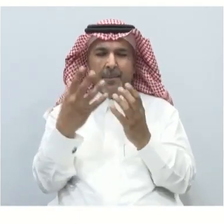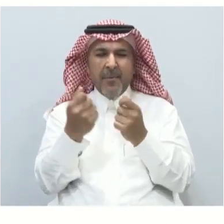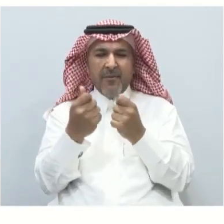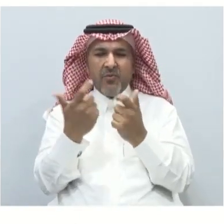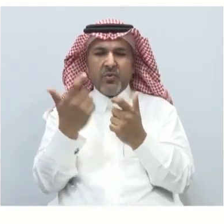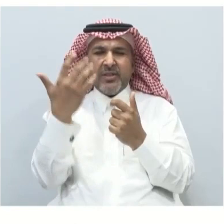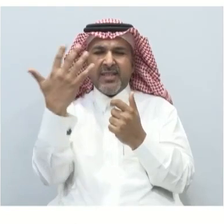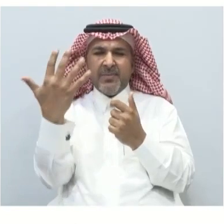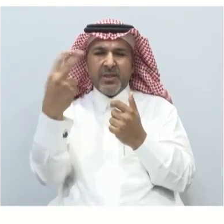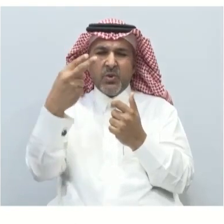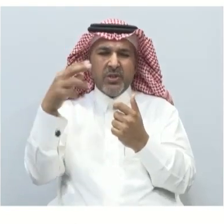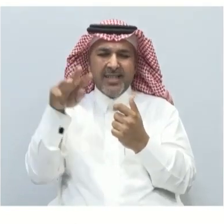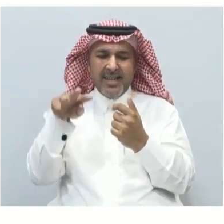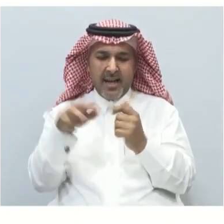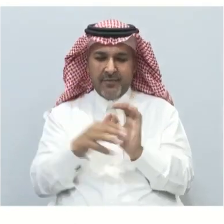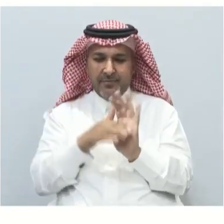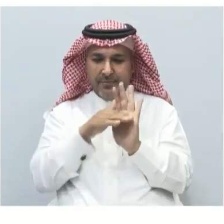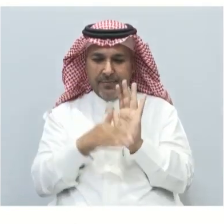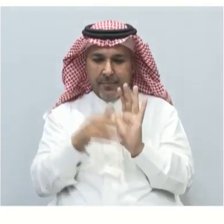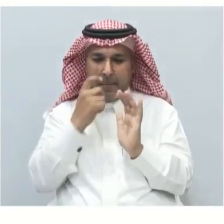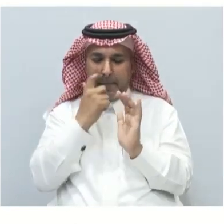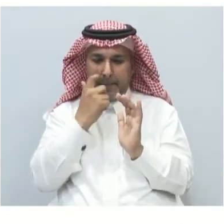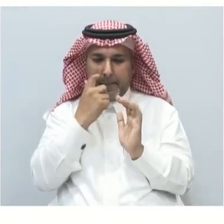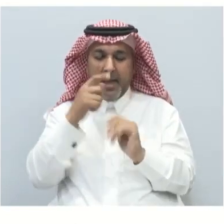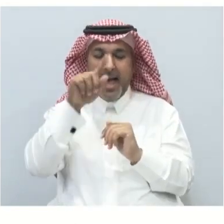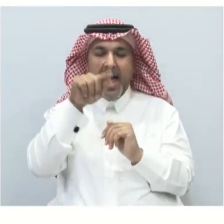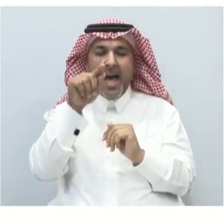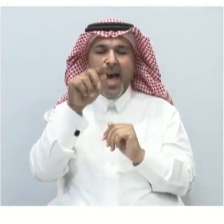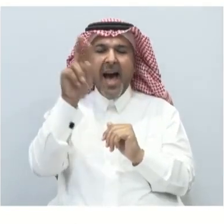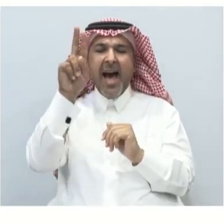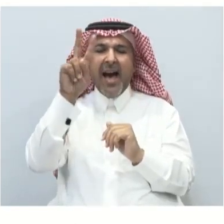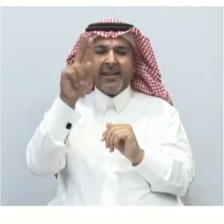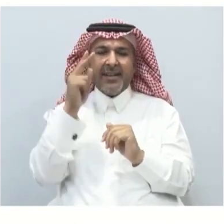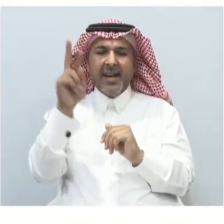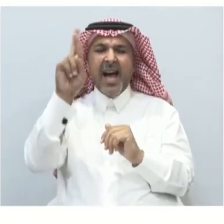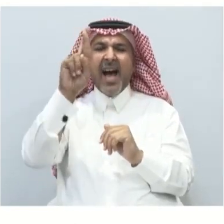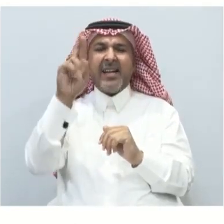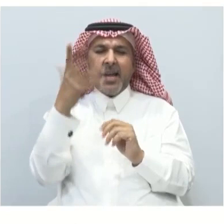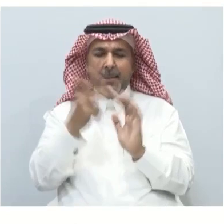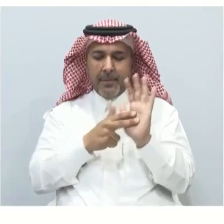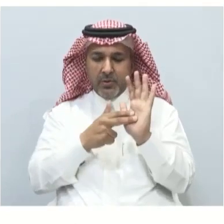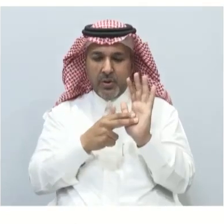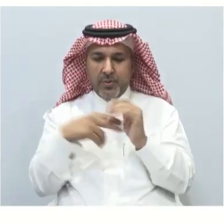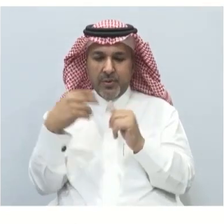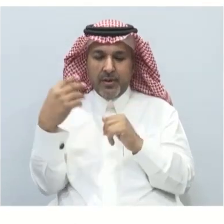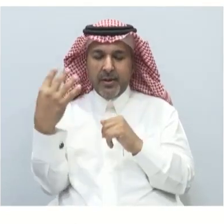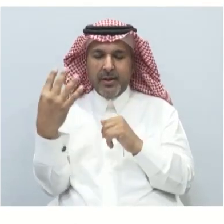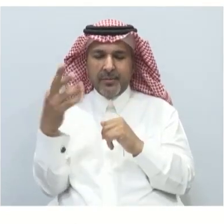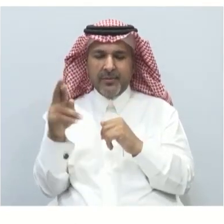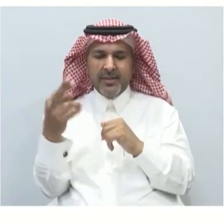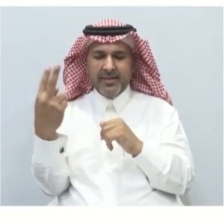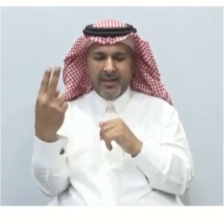مرات التوزيع في السنه كم يساوي قاللك التوزيع كل شهر فمعناته كم مره في السنه حيكون 12